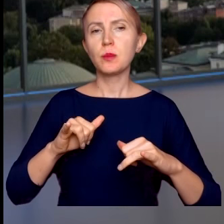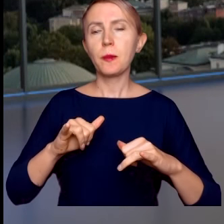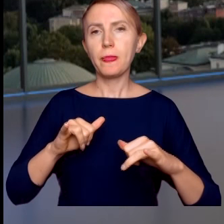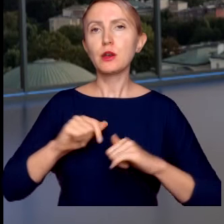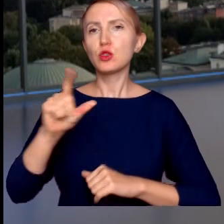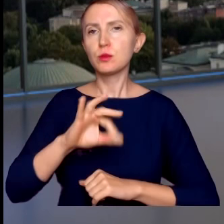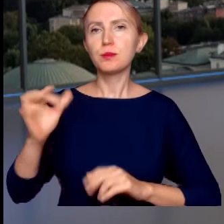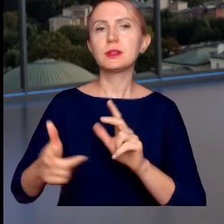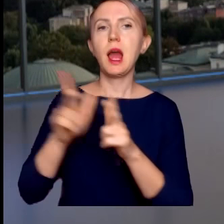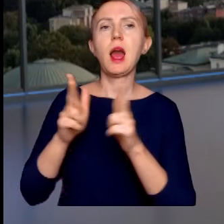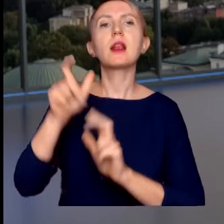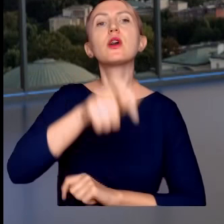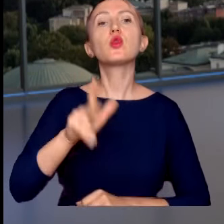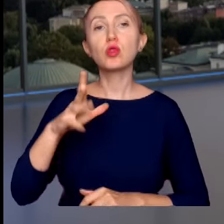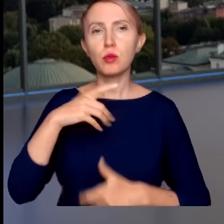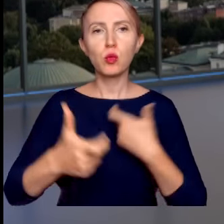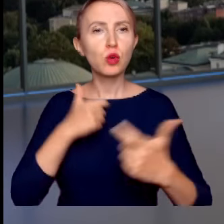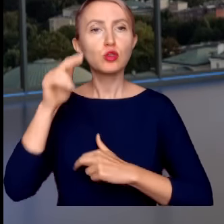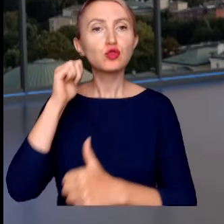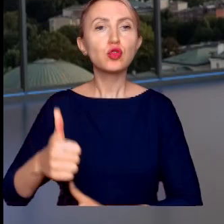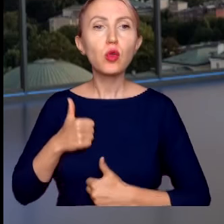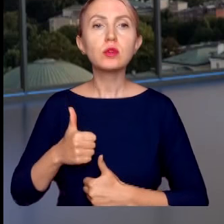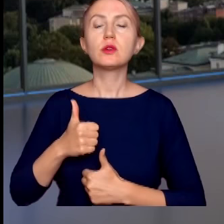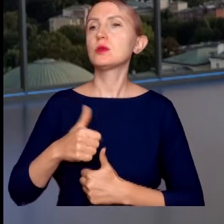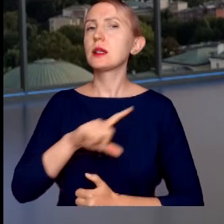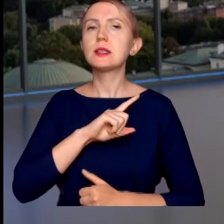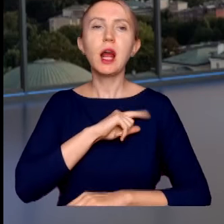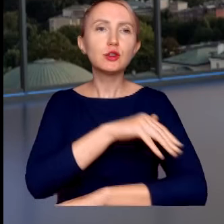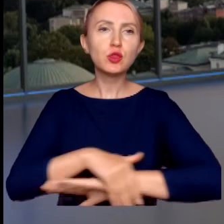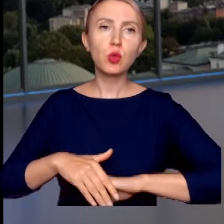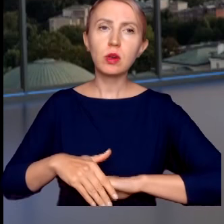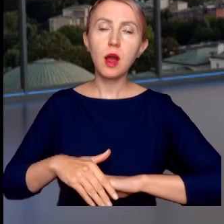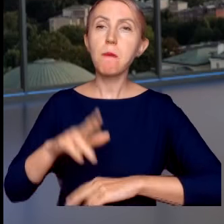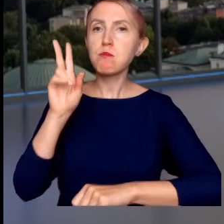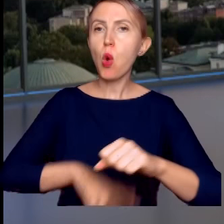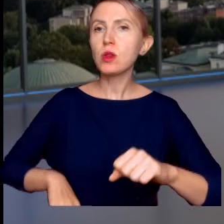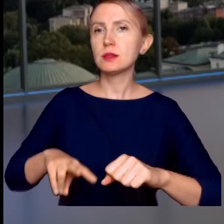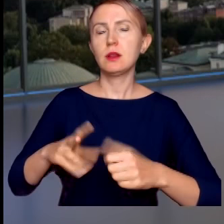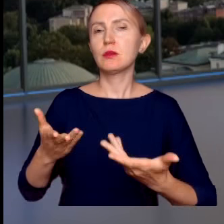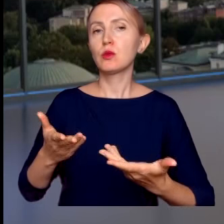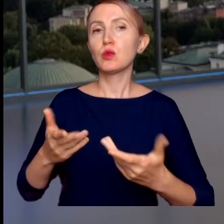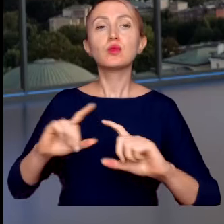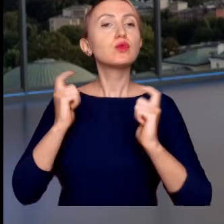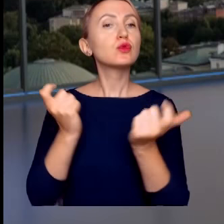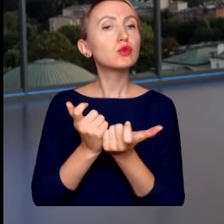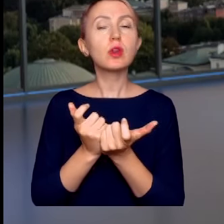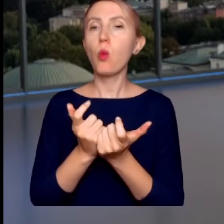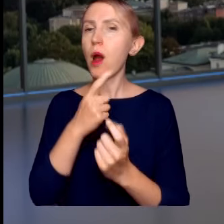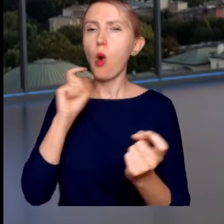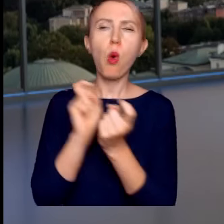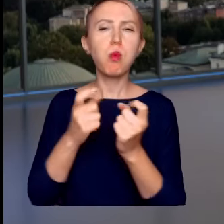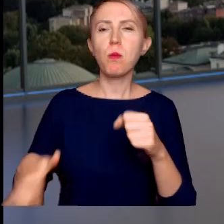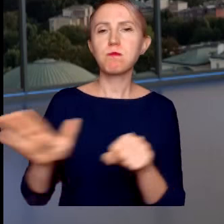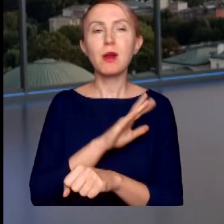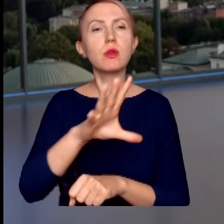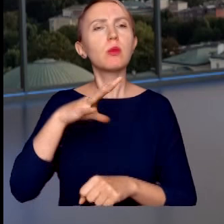i Sprawiedliwości? Żołnierzy, strażników granicznych, policjantów. Cała totalna opozycja